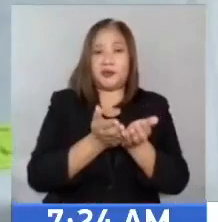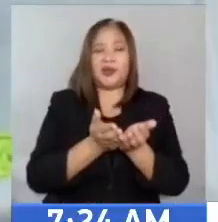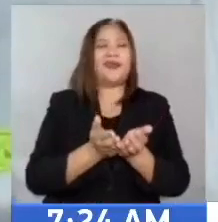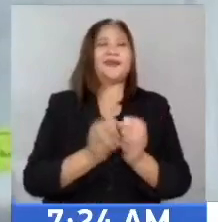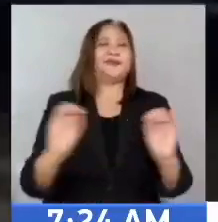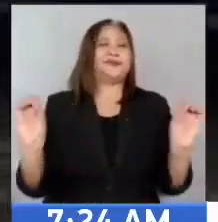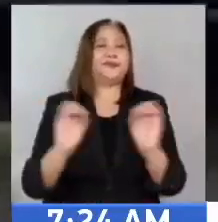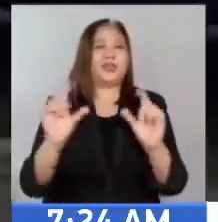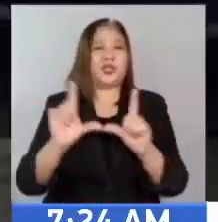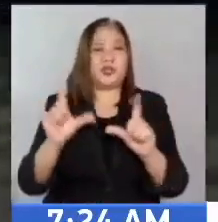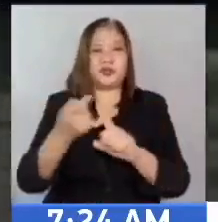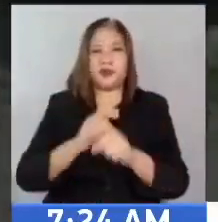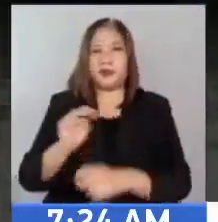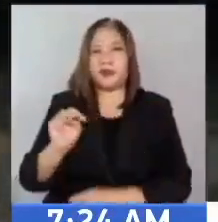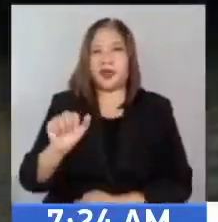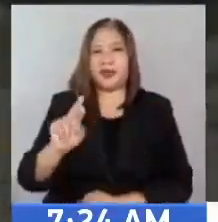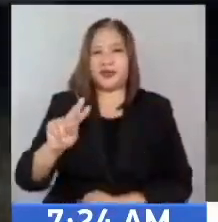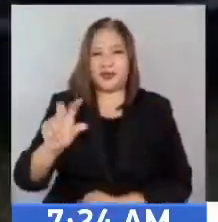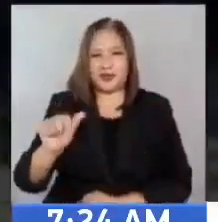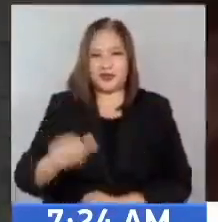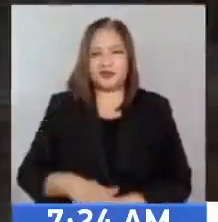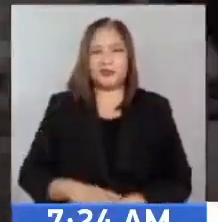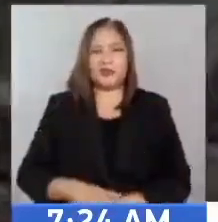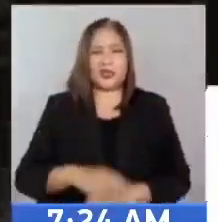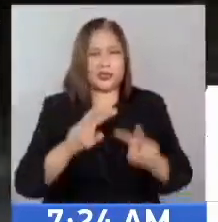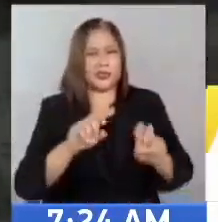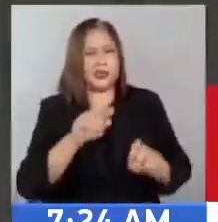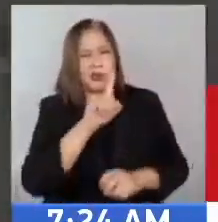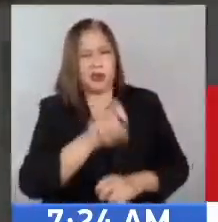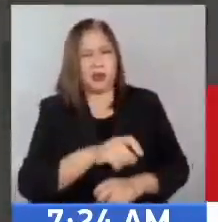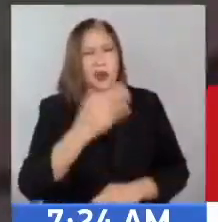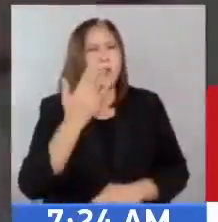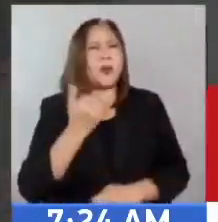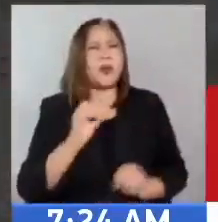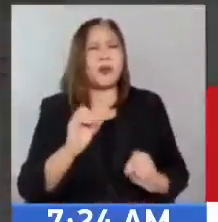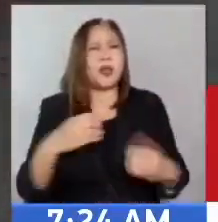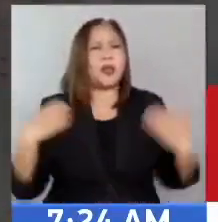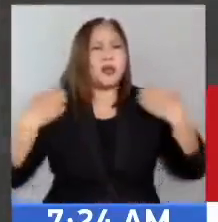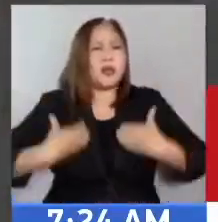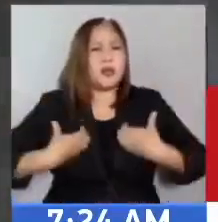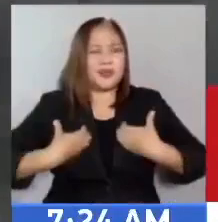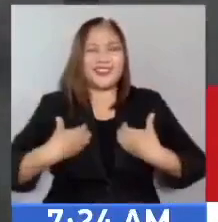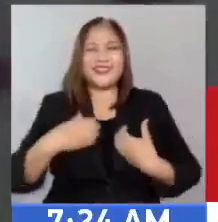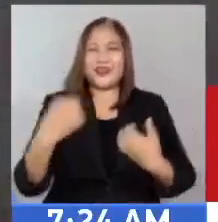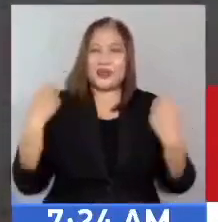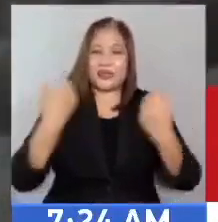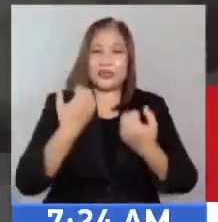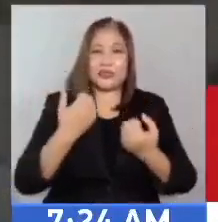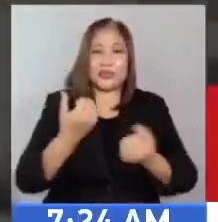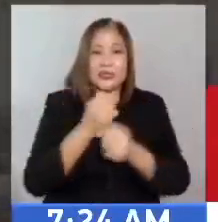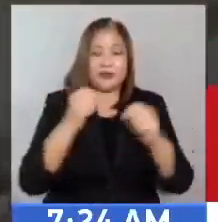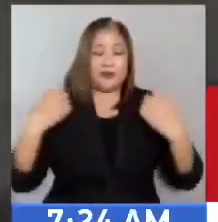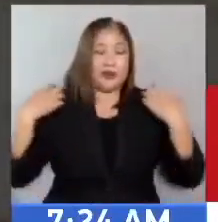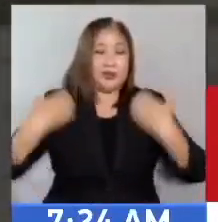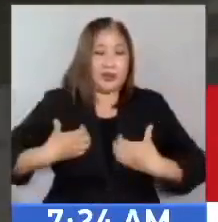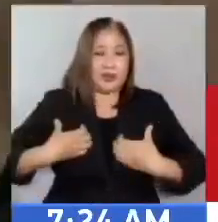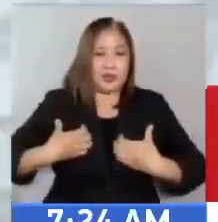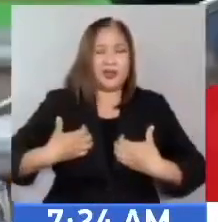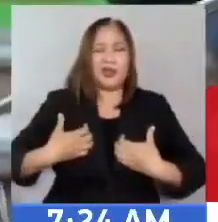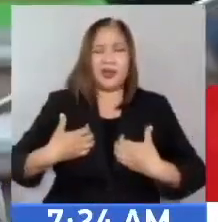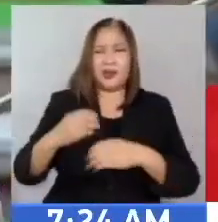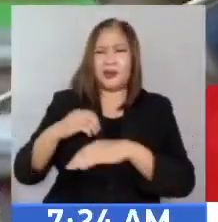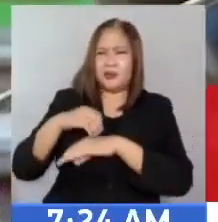marina. Inusisa rin kung bakit di naka-life vest ang mga pasahero, 55 ito na sobra rin sa kapasidad ng